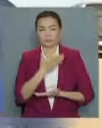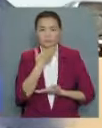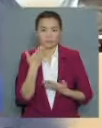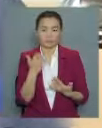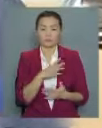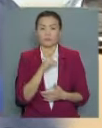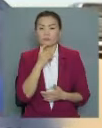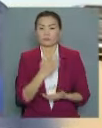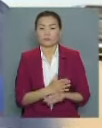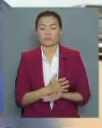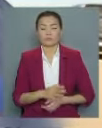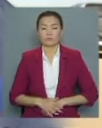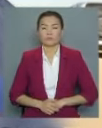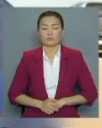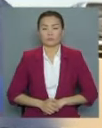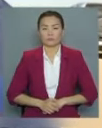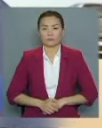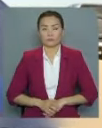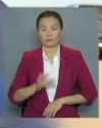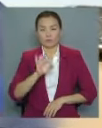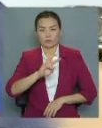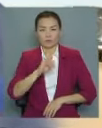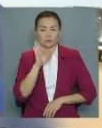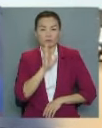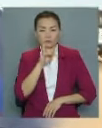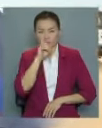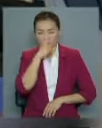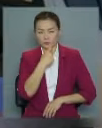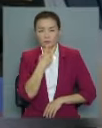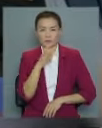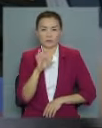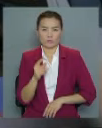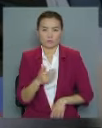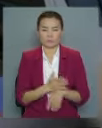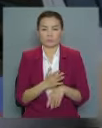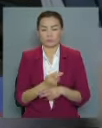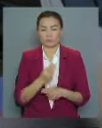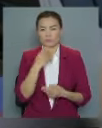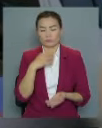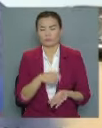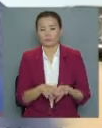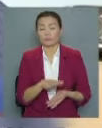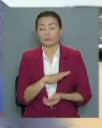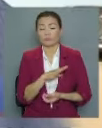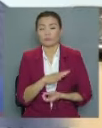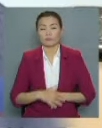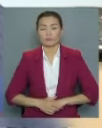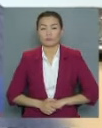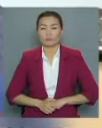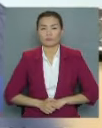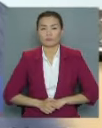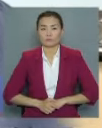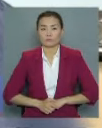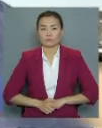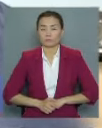Енді ол су ашып кетеді. Күзде уже біздер жазғы жерде көшеміз ғой. Ол су ішпейді. Күзге өтеміз су ашып кетеді бәрі. Тоқтап қой, ашып